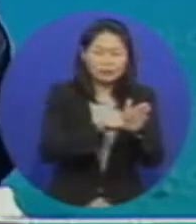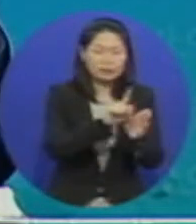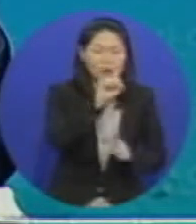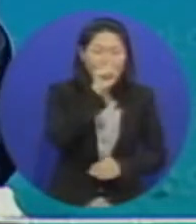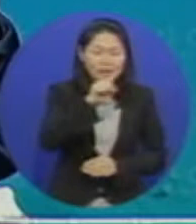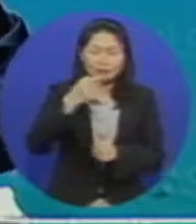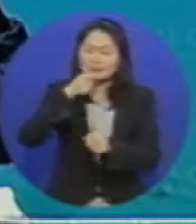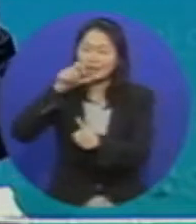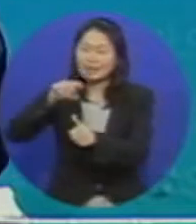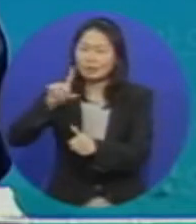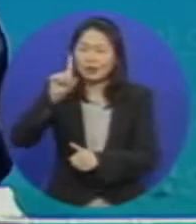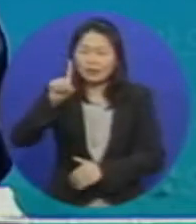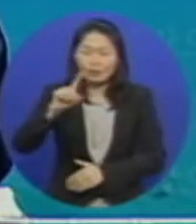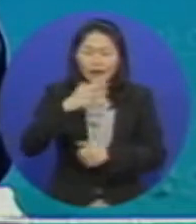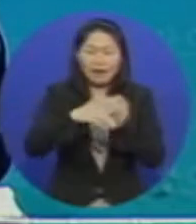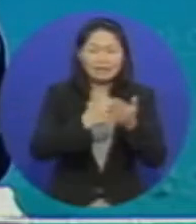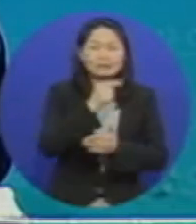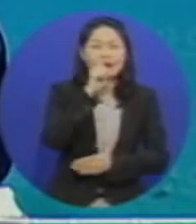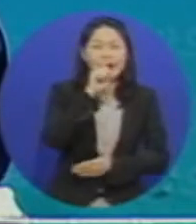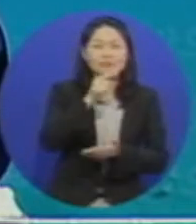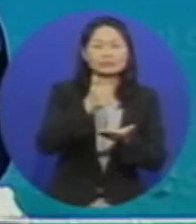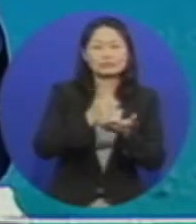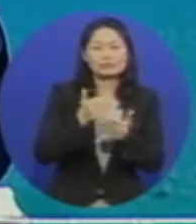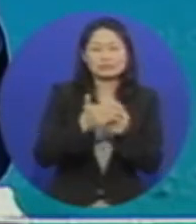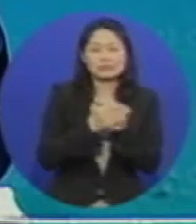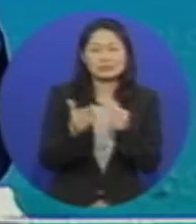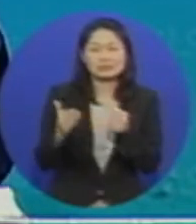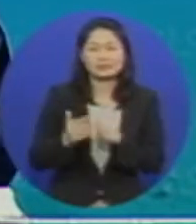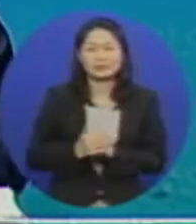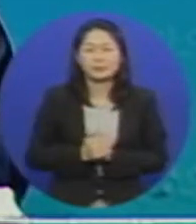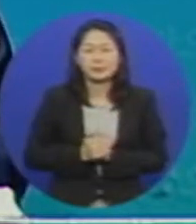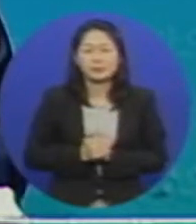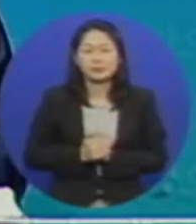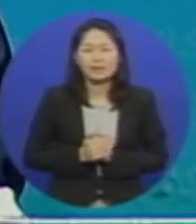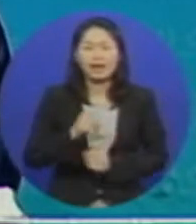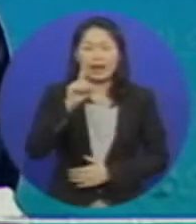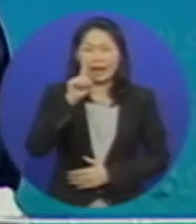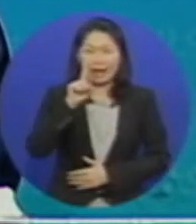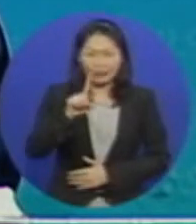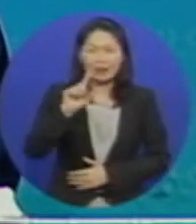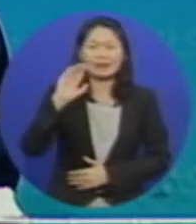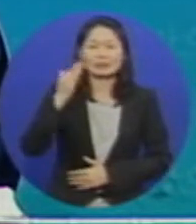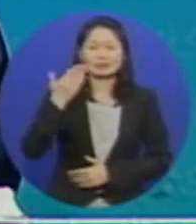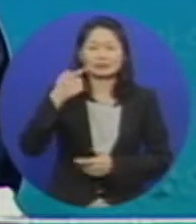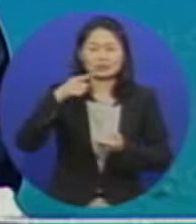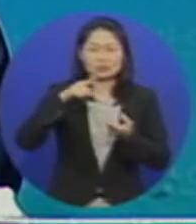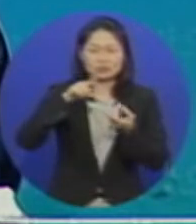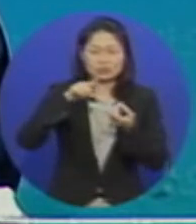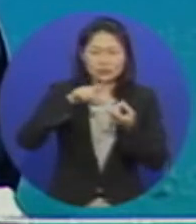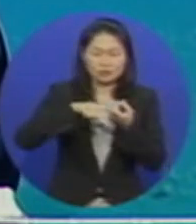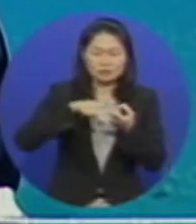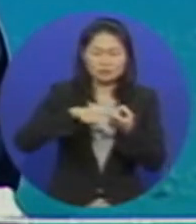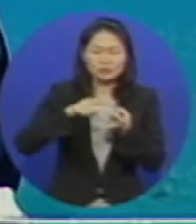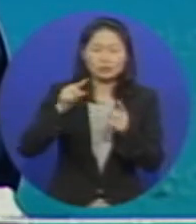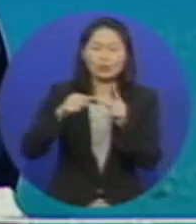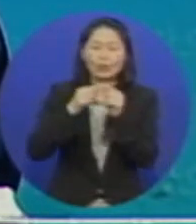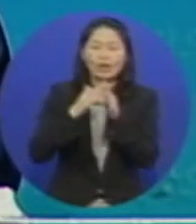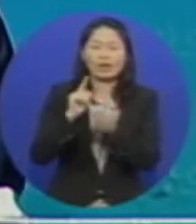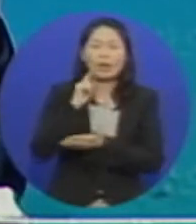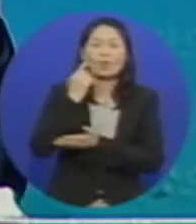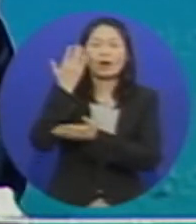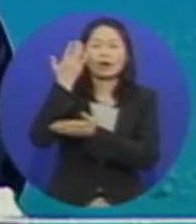세대도 하나고 하나님도 한 분이시니 하나가 되는 것은 교회의 영광이에요